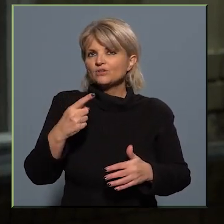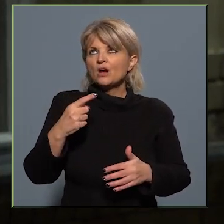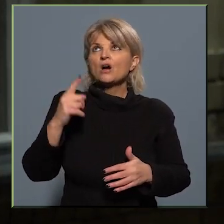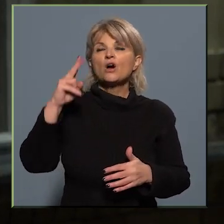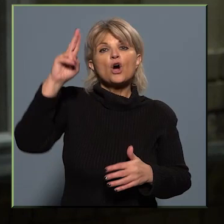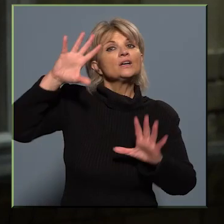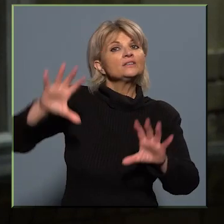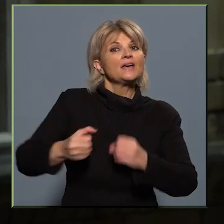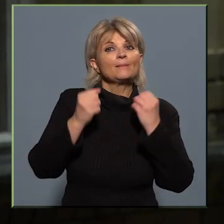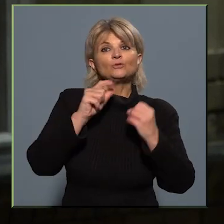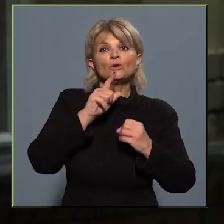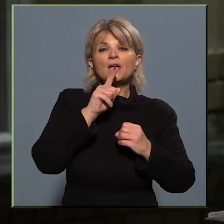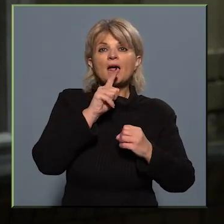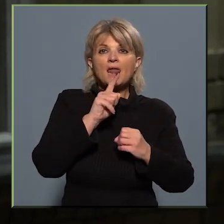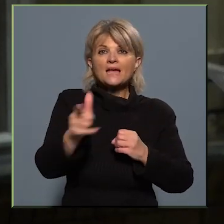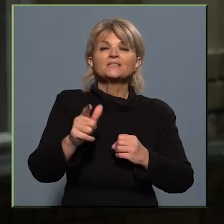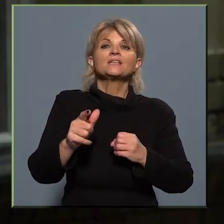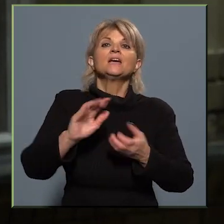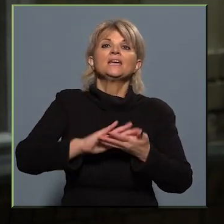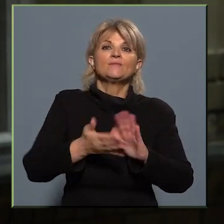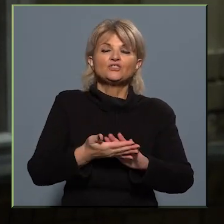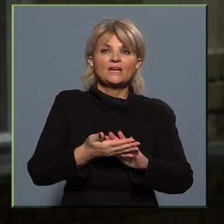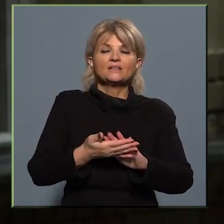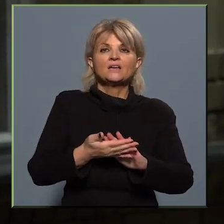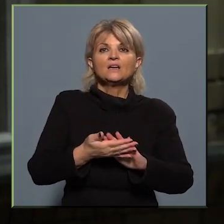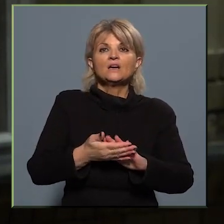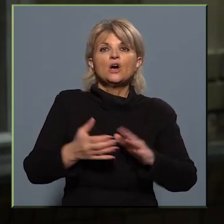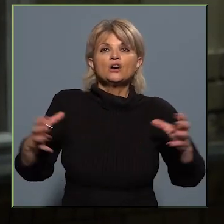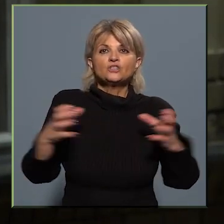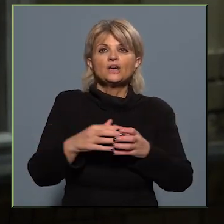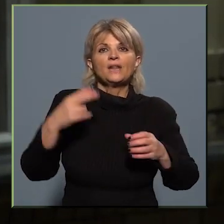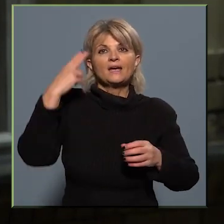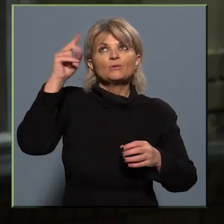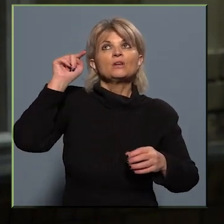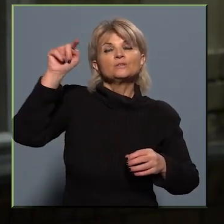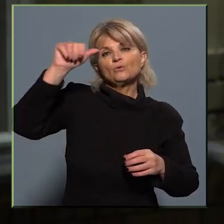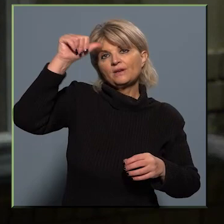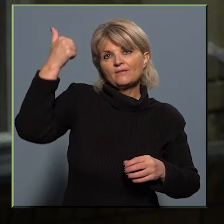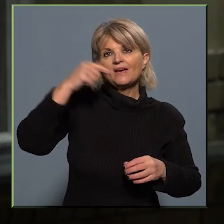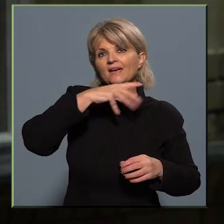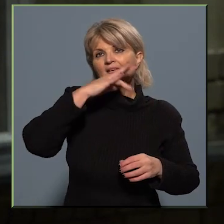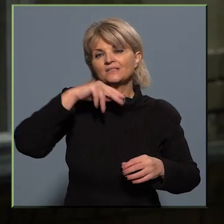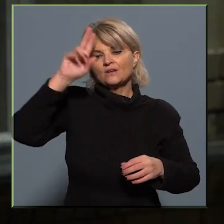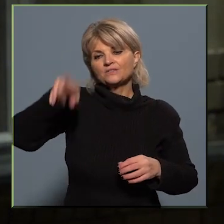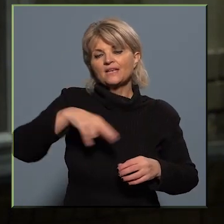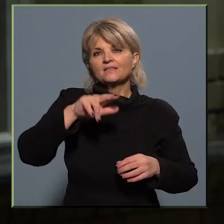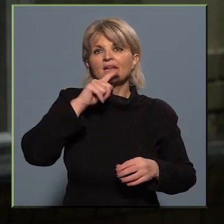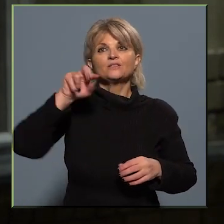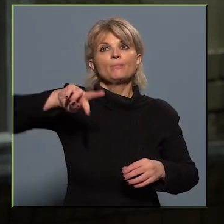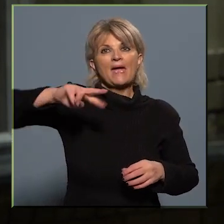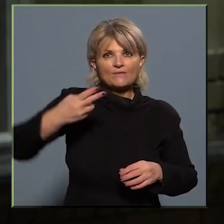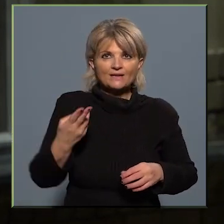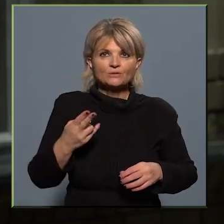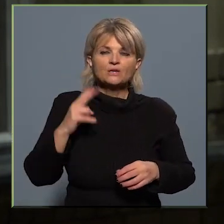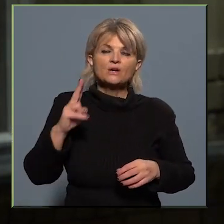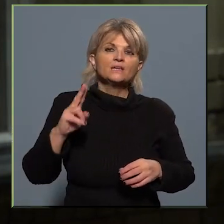teremtőd lesz, hitvesed. A seregek ura az ő neve. Izrael szentje lesz a megváltód, aki